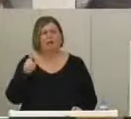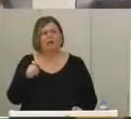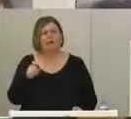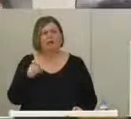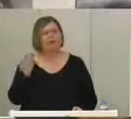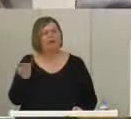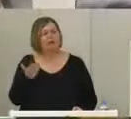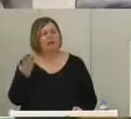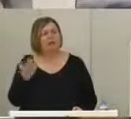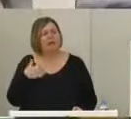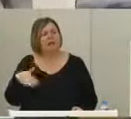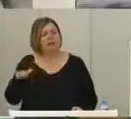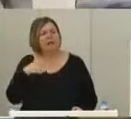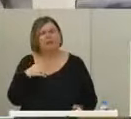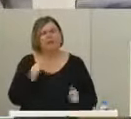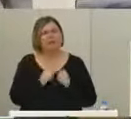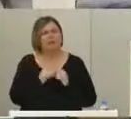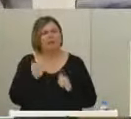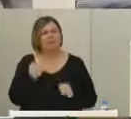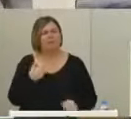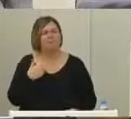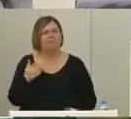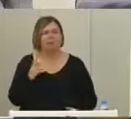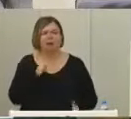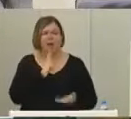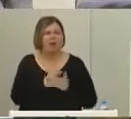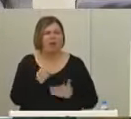kadar gerekiyorsa hep birlikte karar verelim, almayalım.